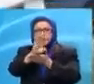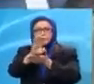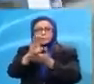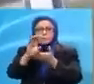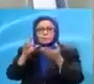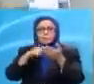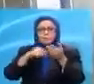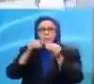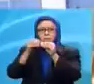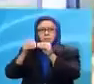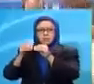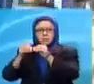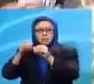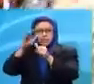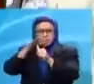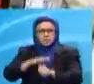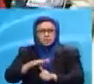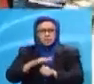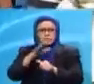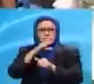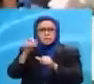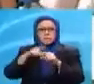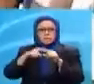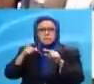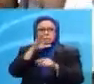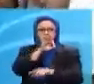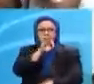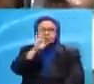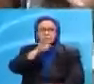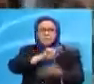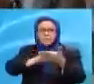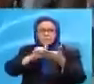terhadapnya baru-baru ini. Posting itu dibuat pada September tahun